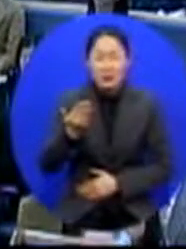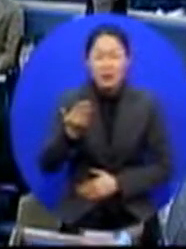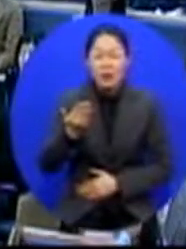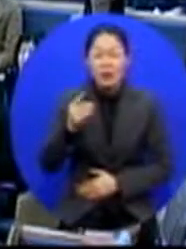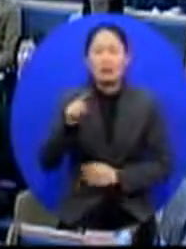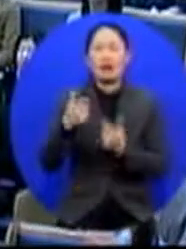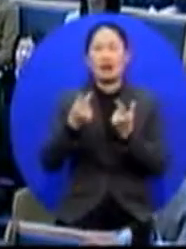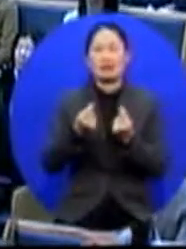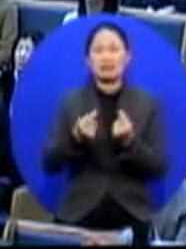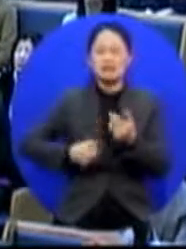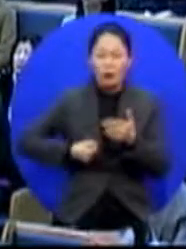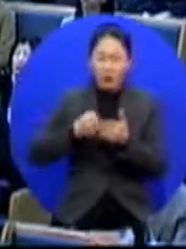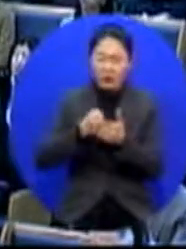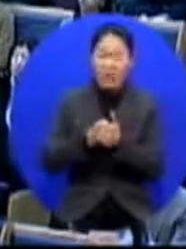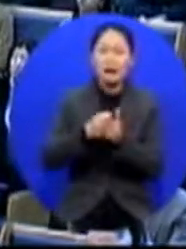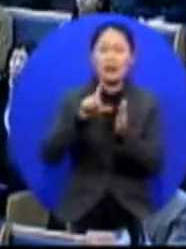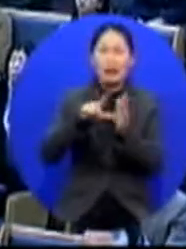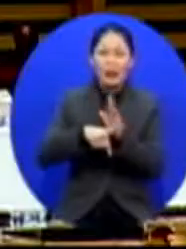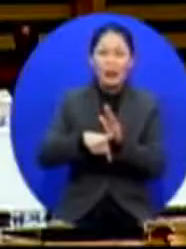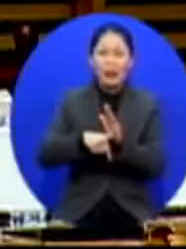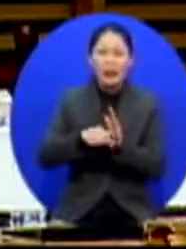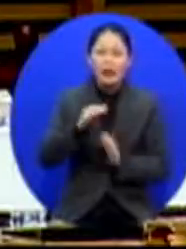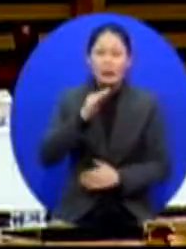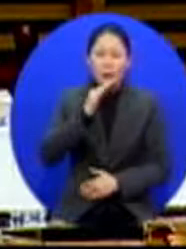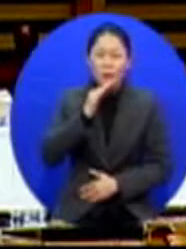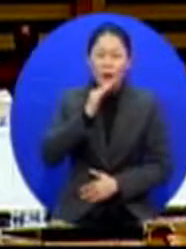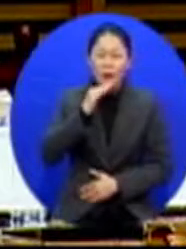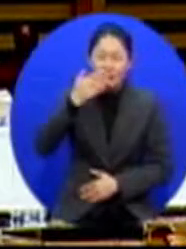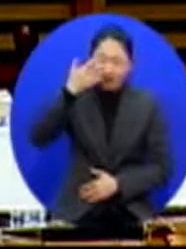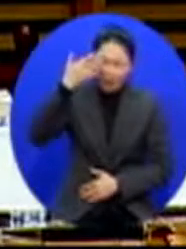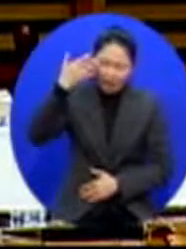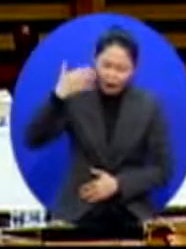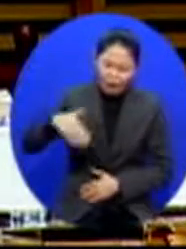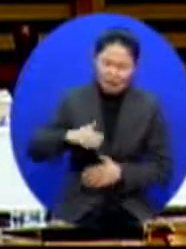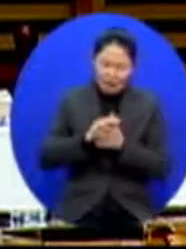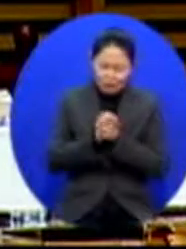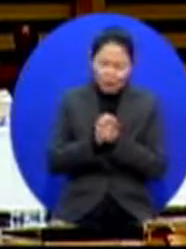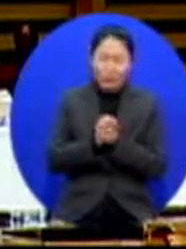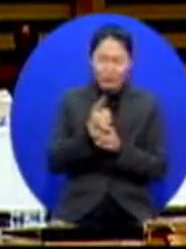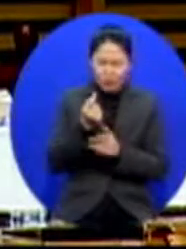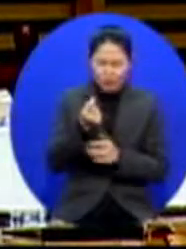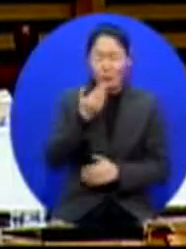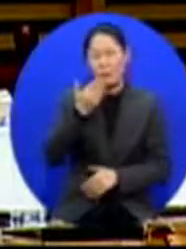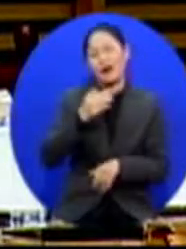그렇게 해야 겨우 기도 좀 합니다